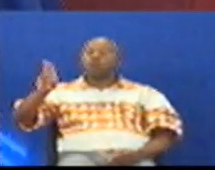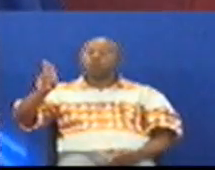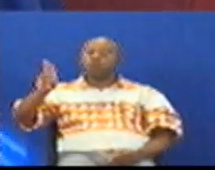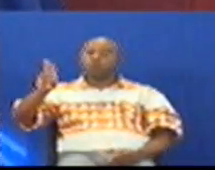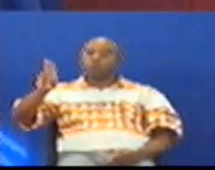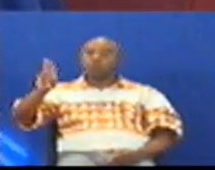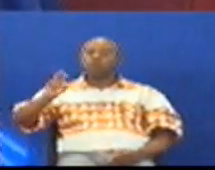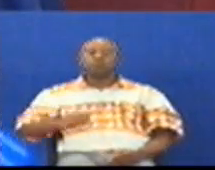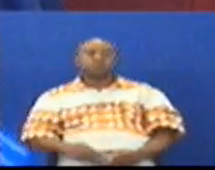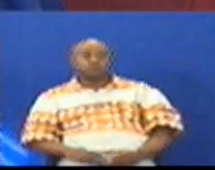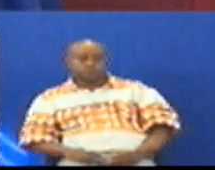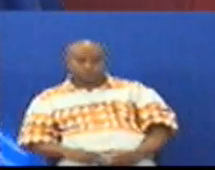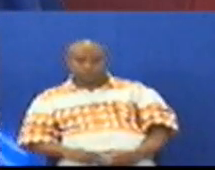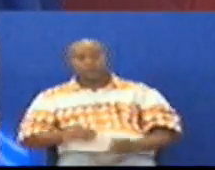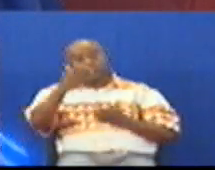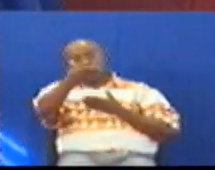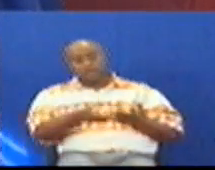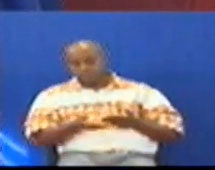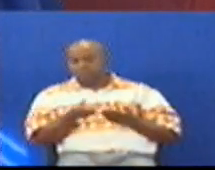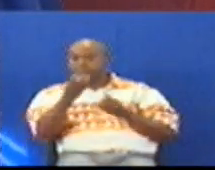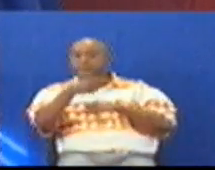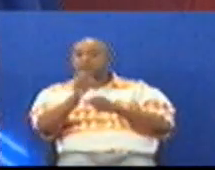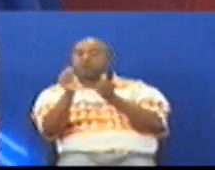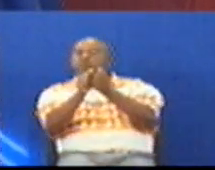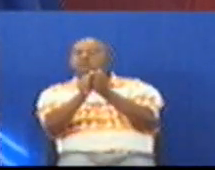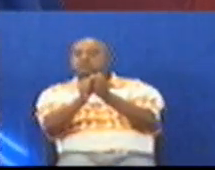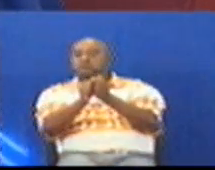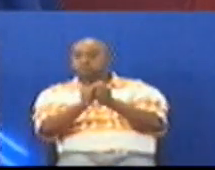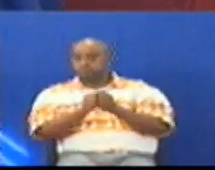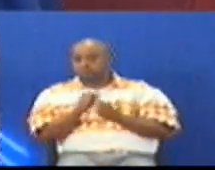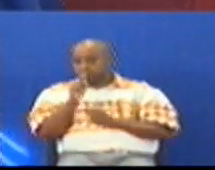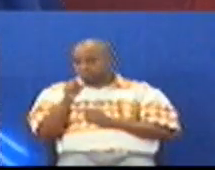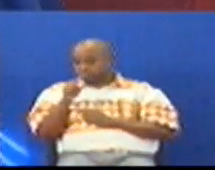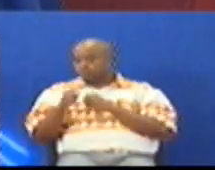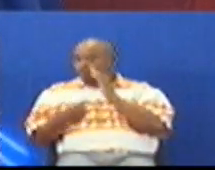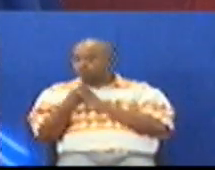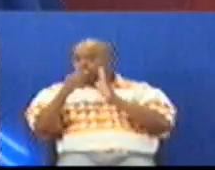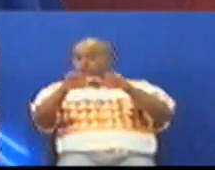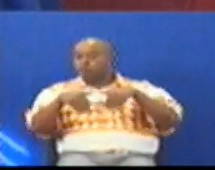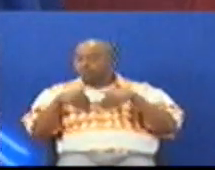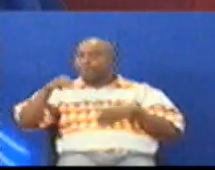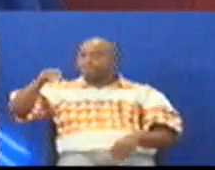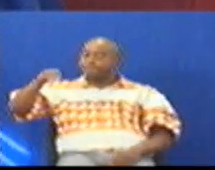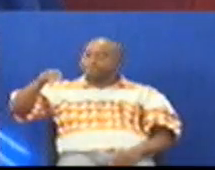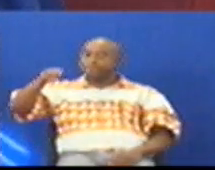Mchemba. Mheshimiwa Alibariki Kingu, dakika 10 kutokea Msekwa, zingatia muda tafadhali.